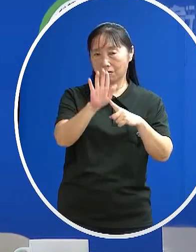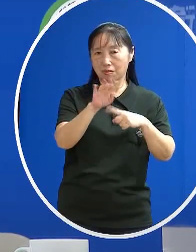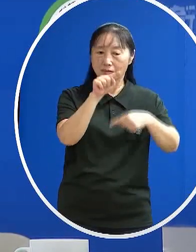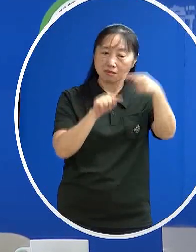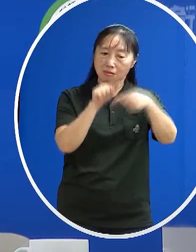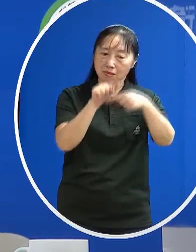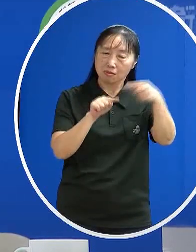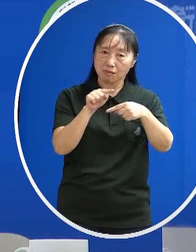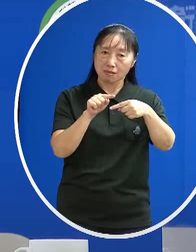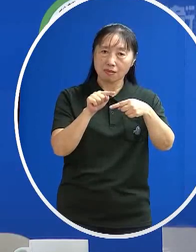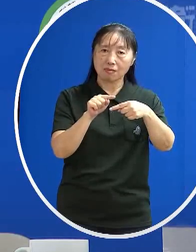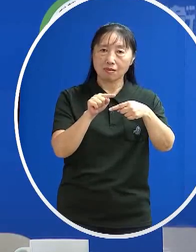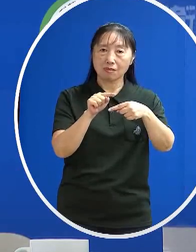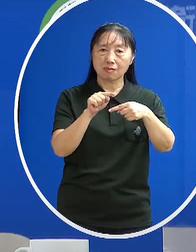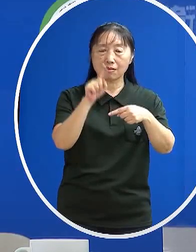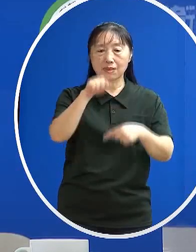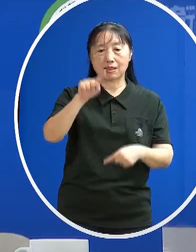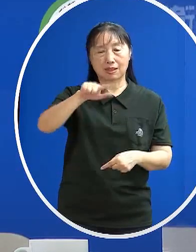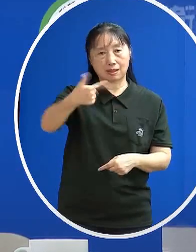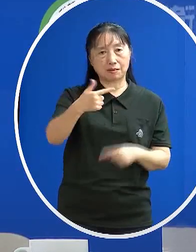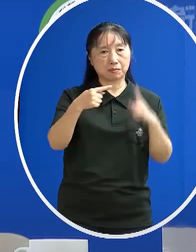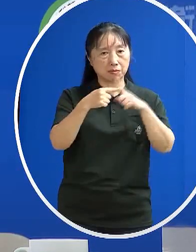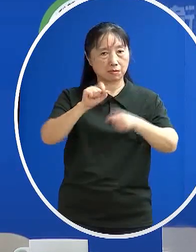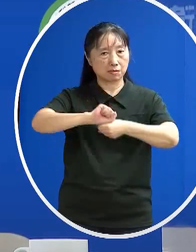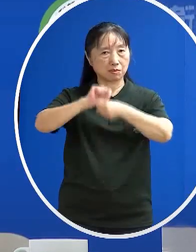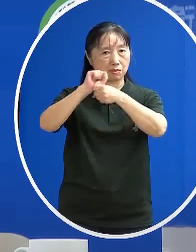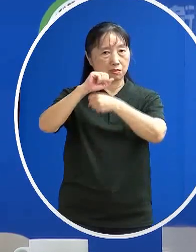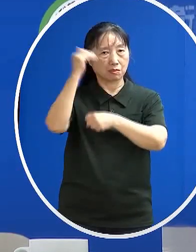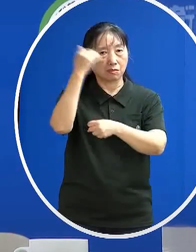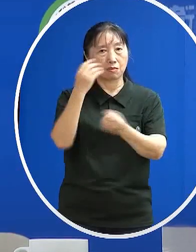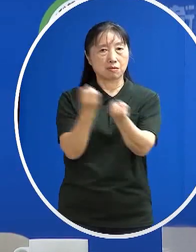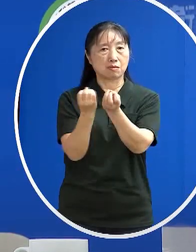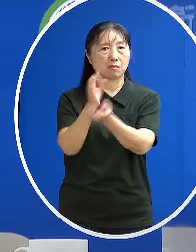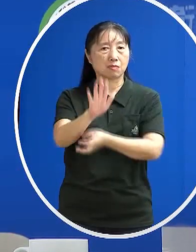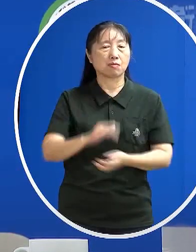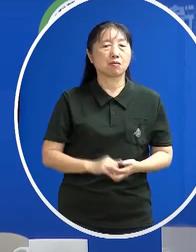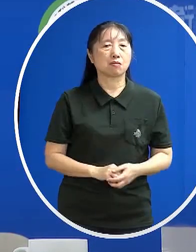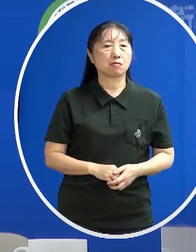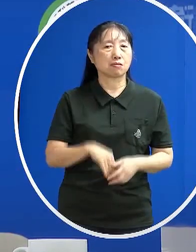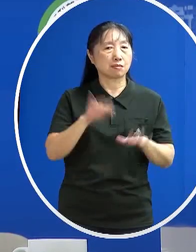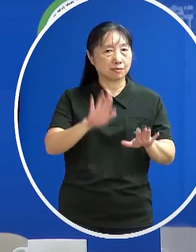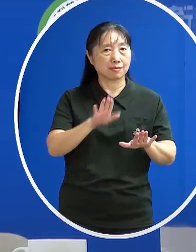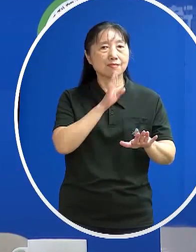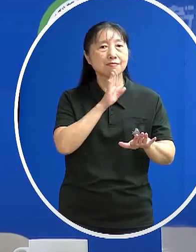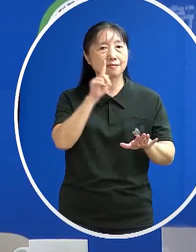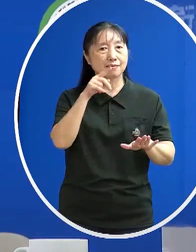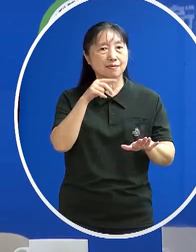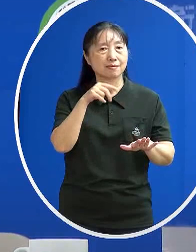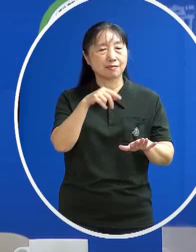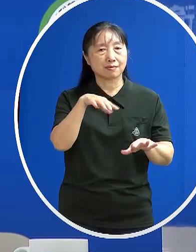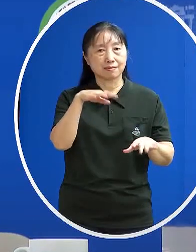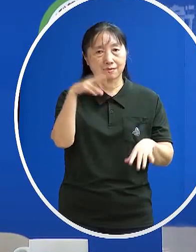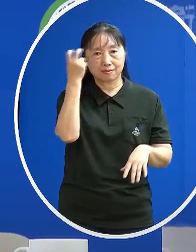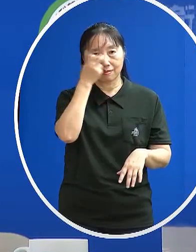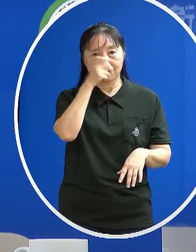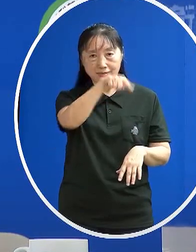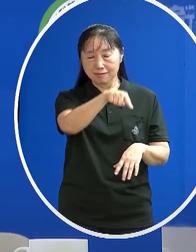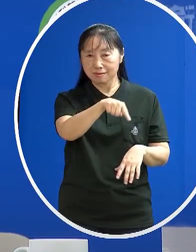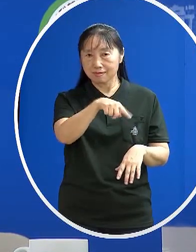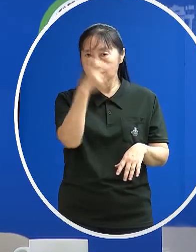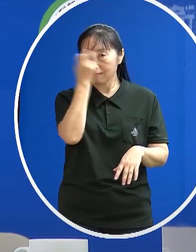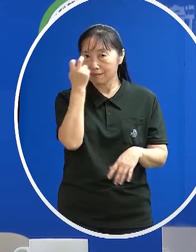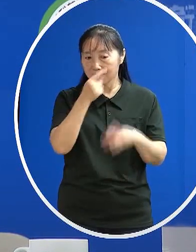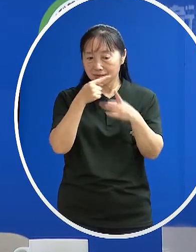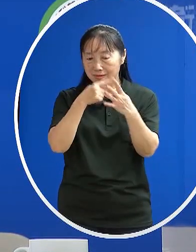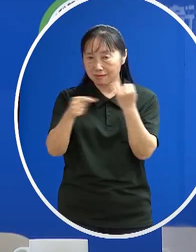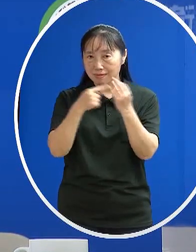均1600个病例数在增加中。那也回顾看一下它的一个检验的量能，那它虽然以